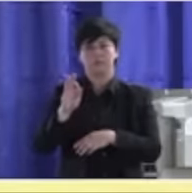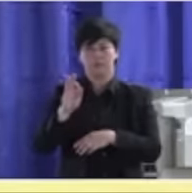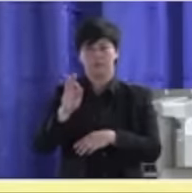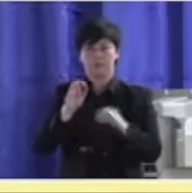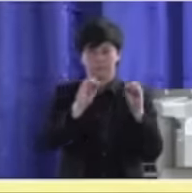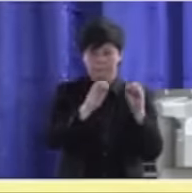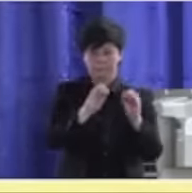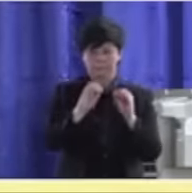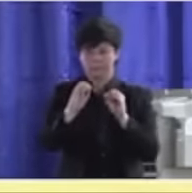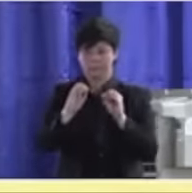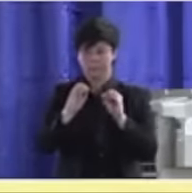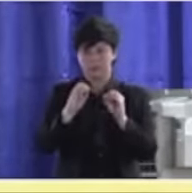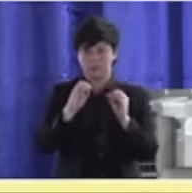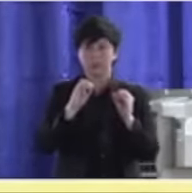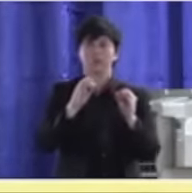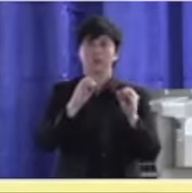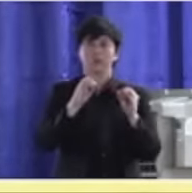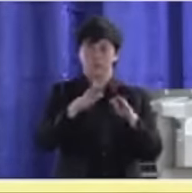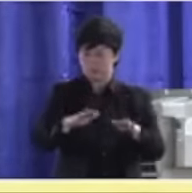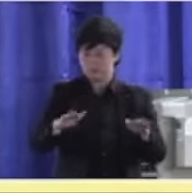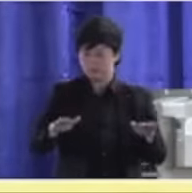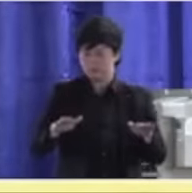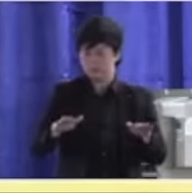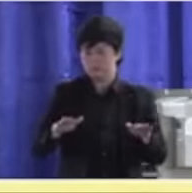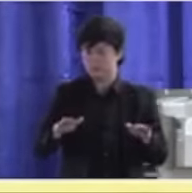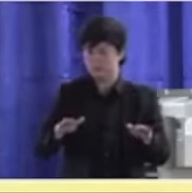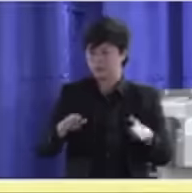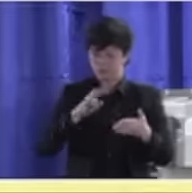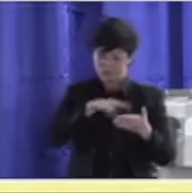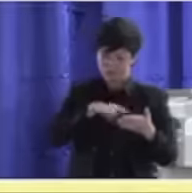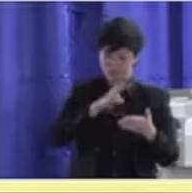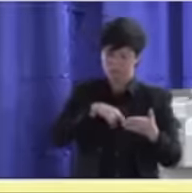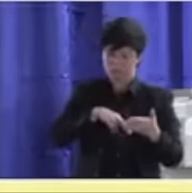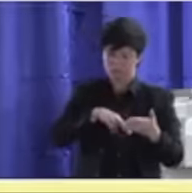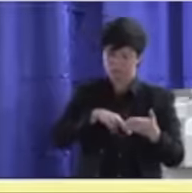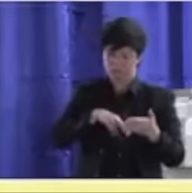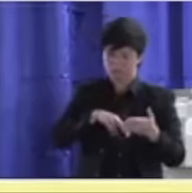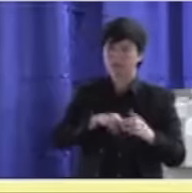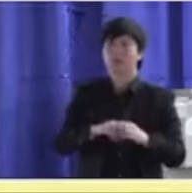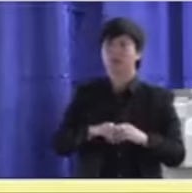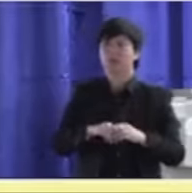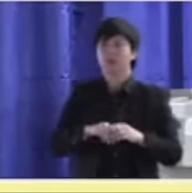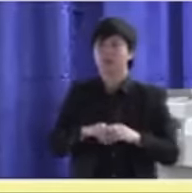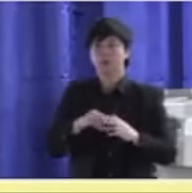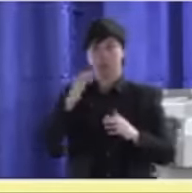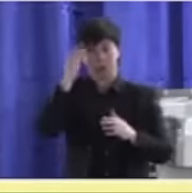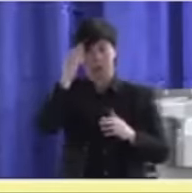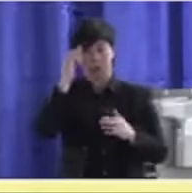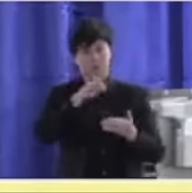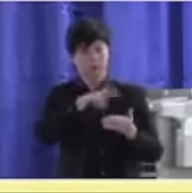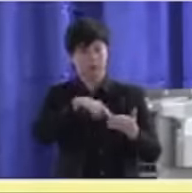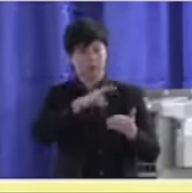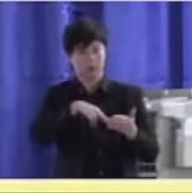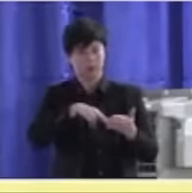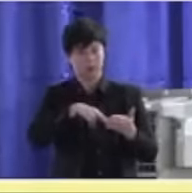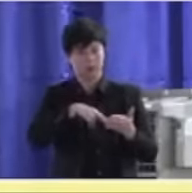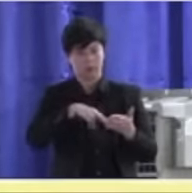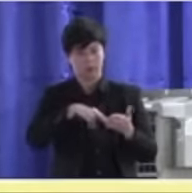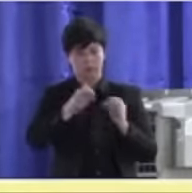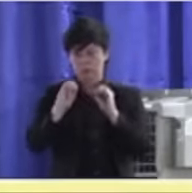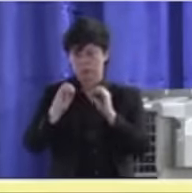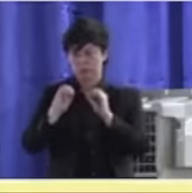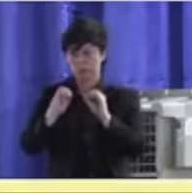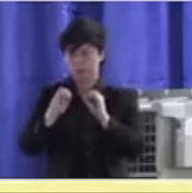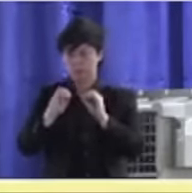turuan ang mga bata magbasa at yung mga marunong na magbasa, ituro sa kanila ang critical thinking and